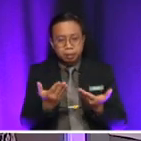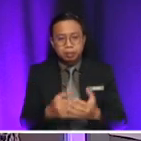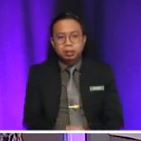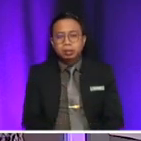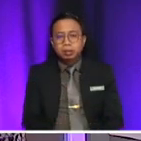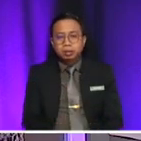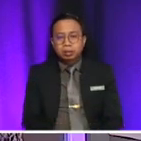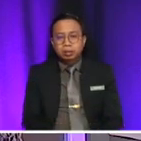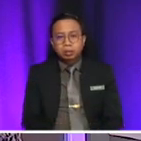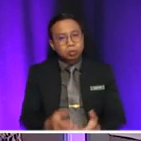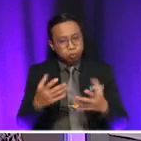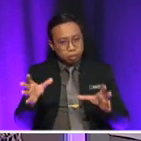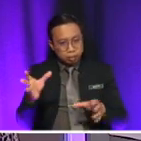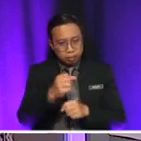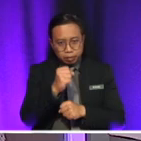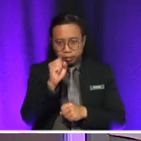dapat